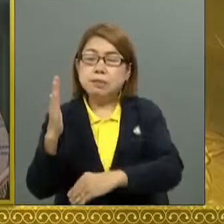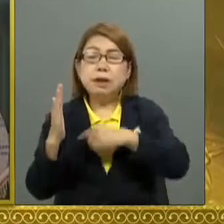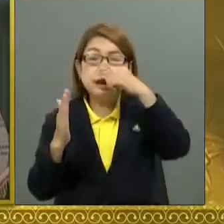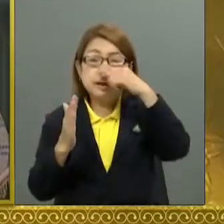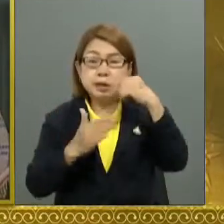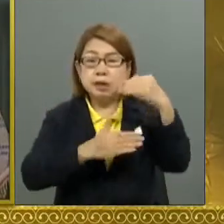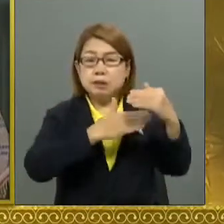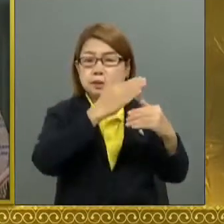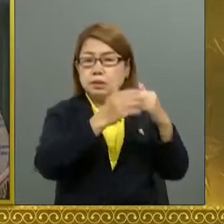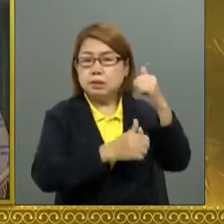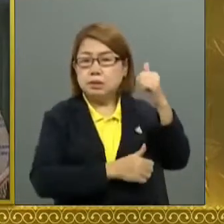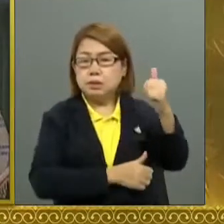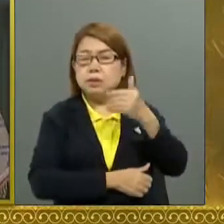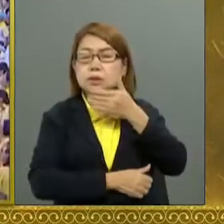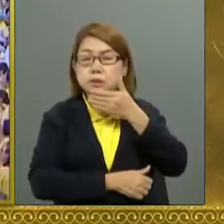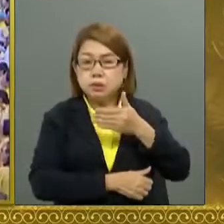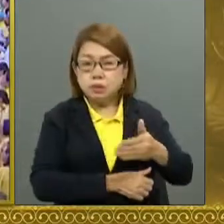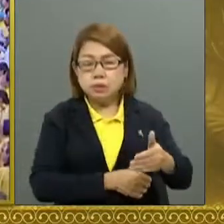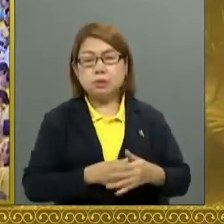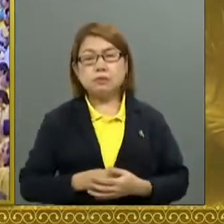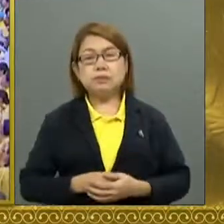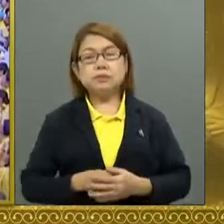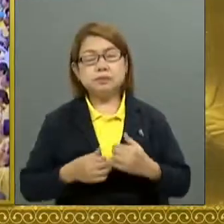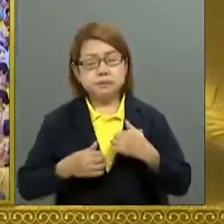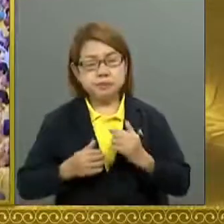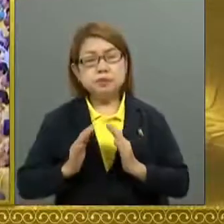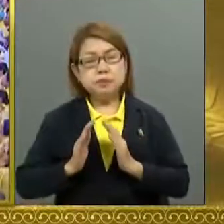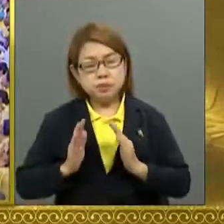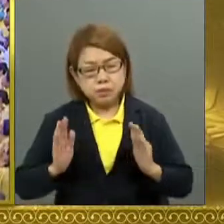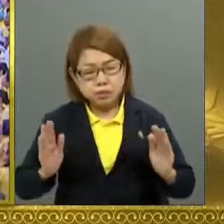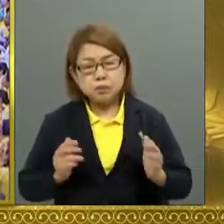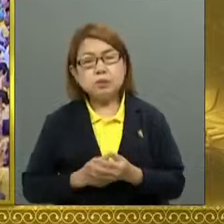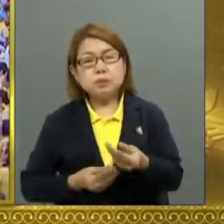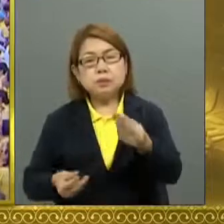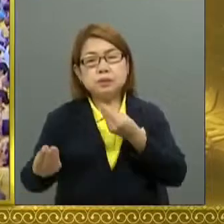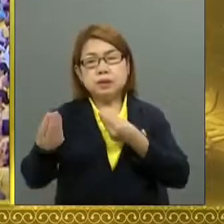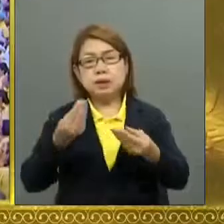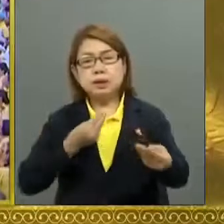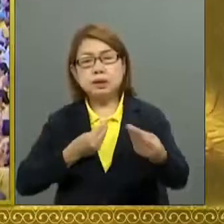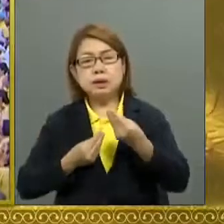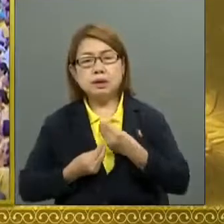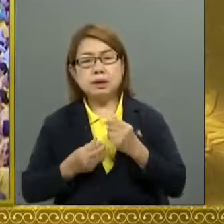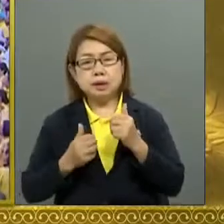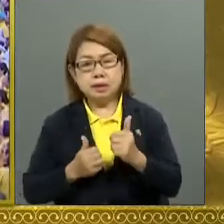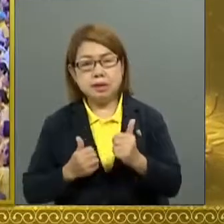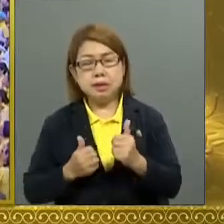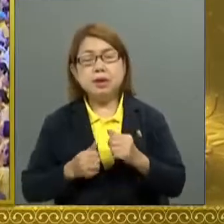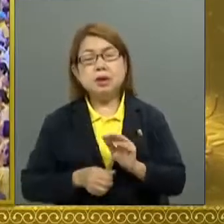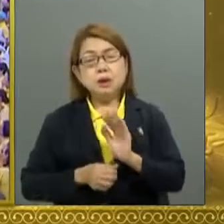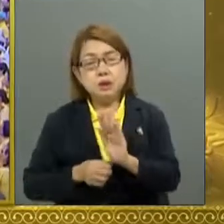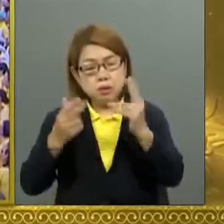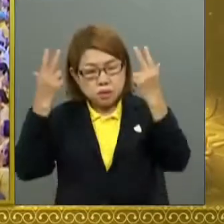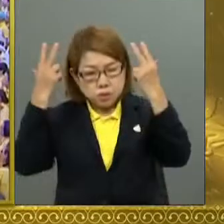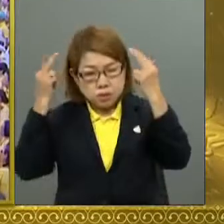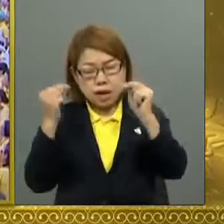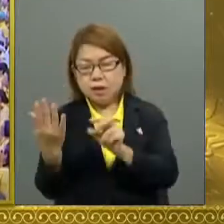ต่อไปขอขอบใจในคำอำนวยพรซึ่งนายกรัฐมนตรีได้กล่า